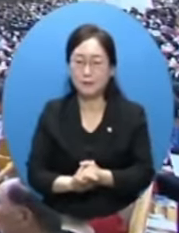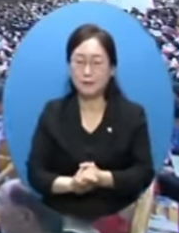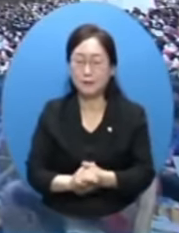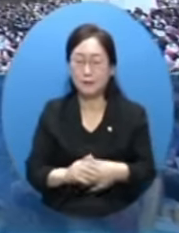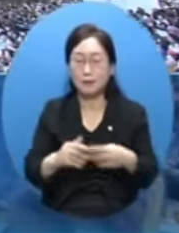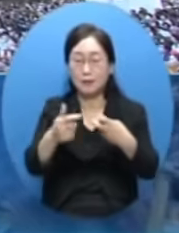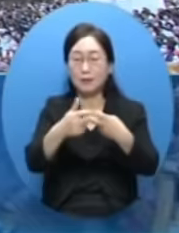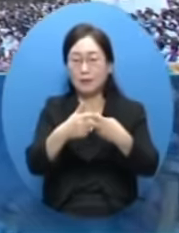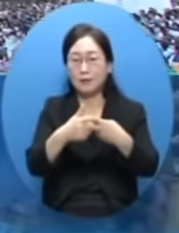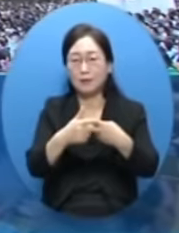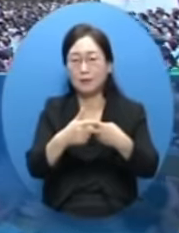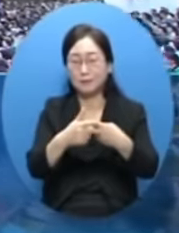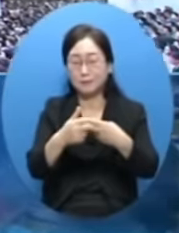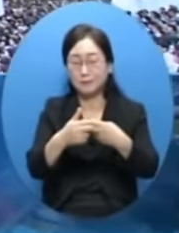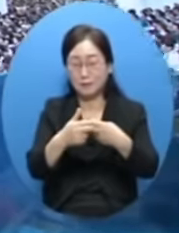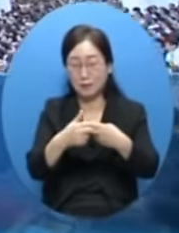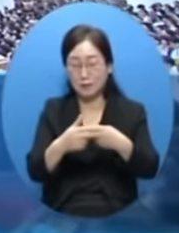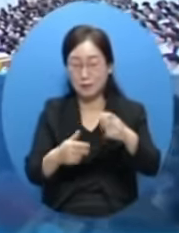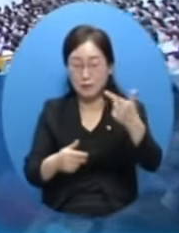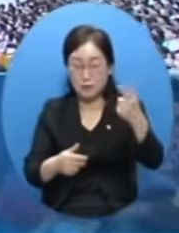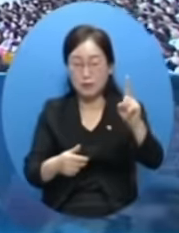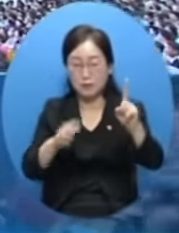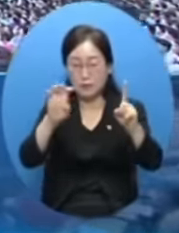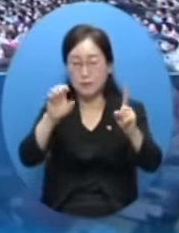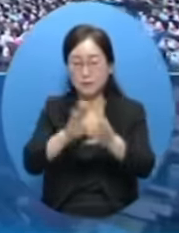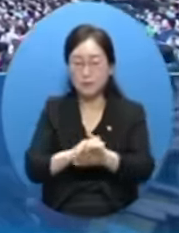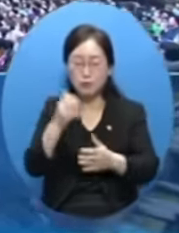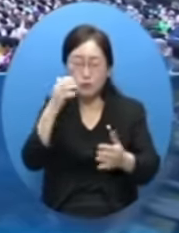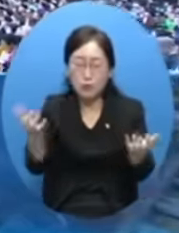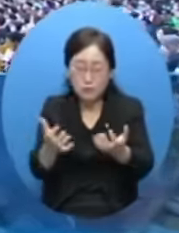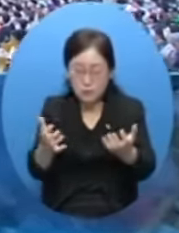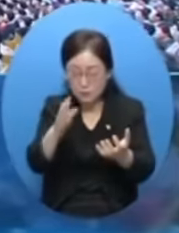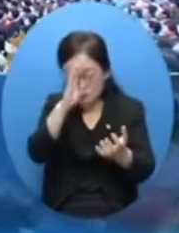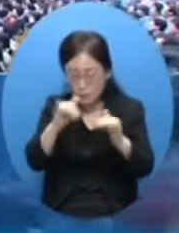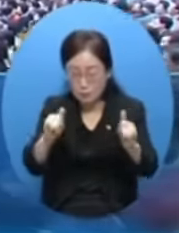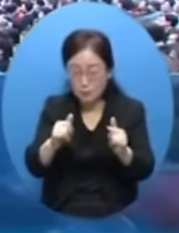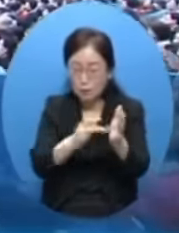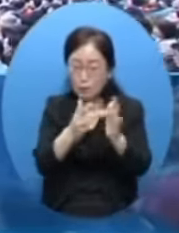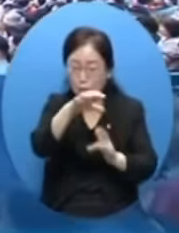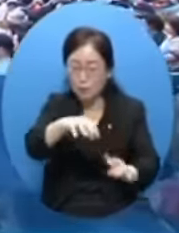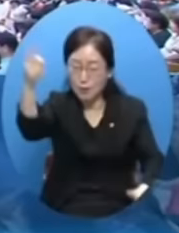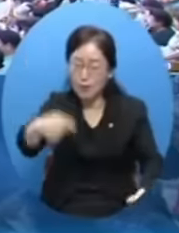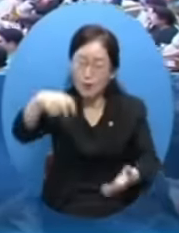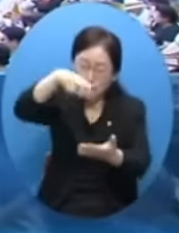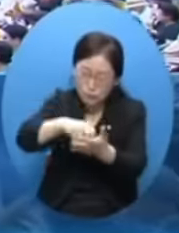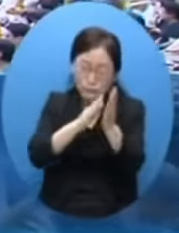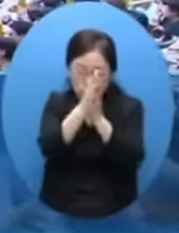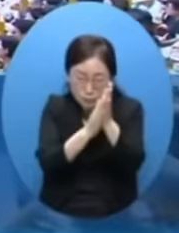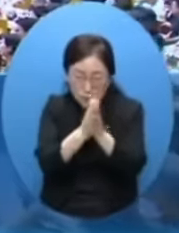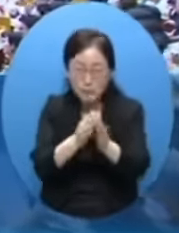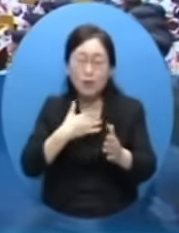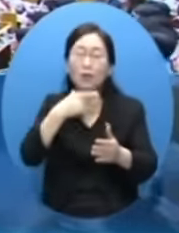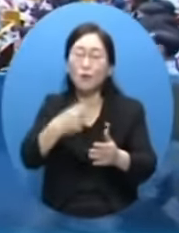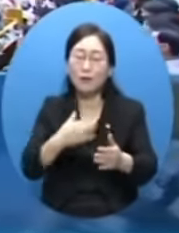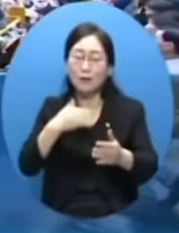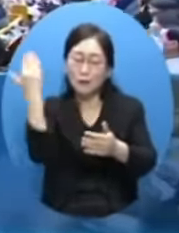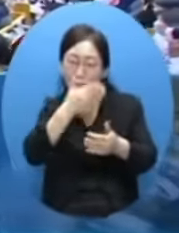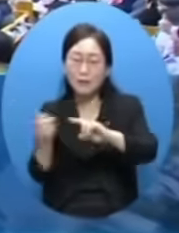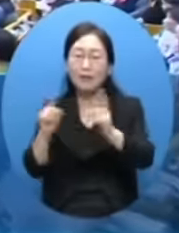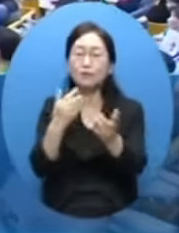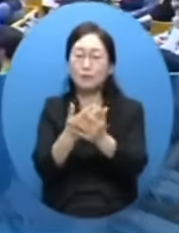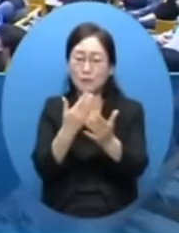마가복음 1장 40절 41절입니다. 한 나병 환자가 예수께 와서 꿇어 엎드려 간구하여 이르되 원하시면 저를 깨끗게 하실 수